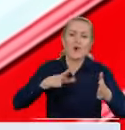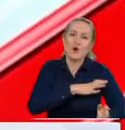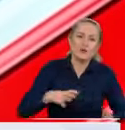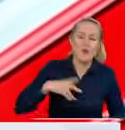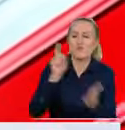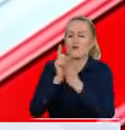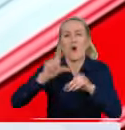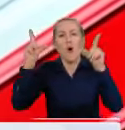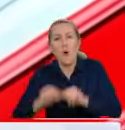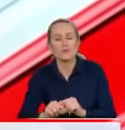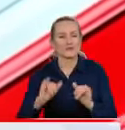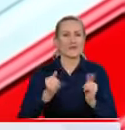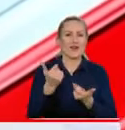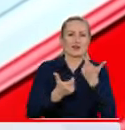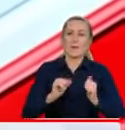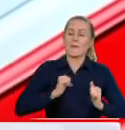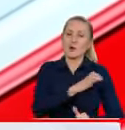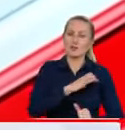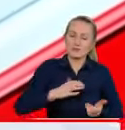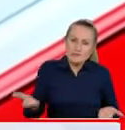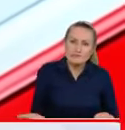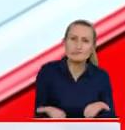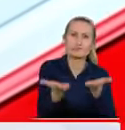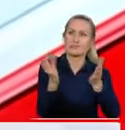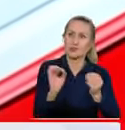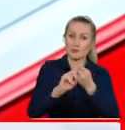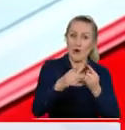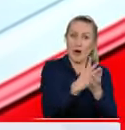podatków, wyprowadzeniem jej na prostej, zwłaszcza po tej pandemii,